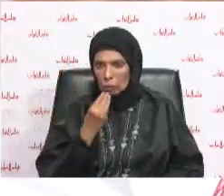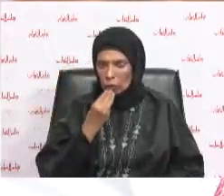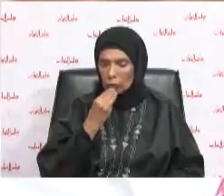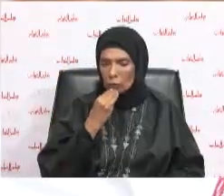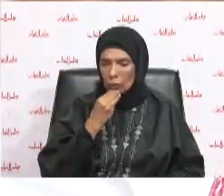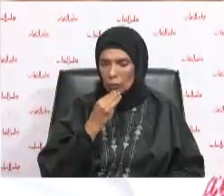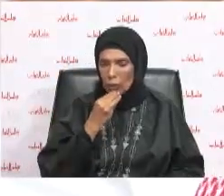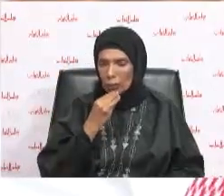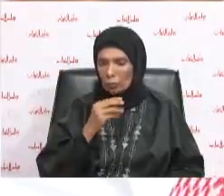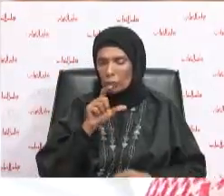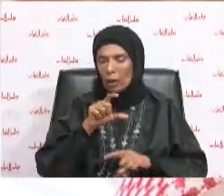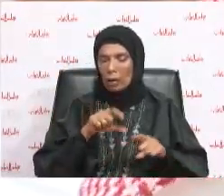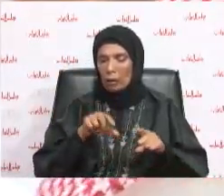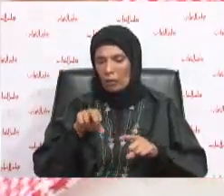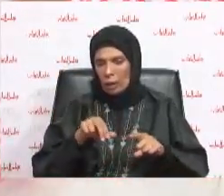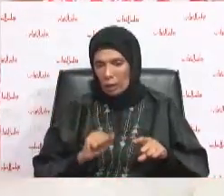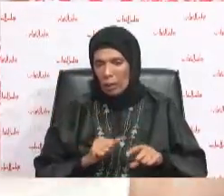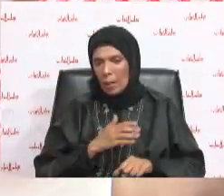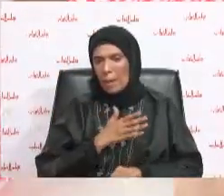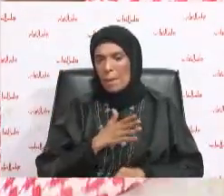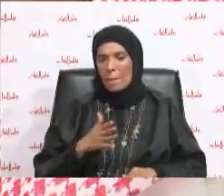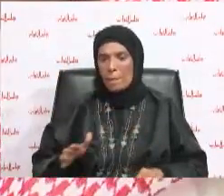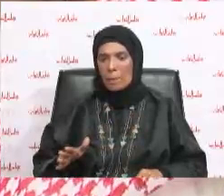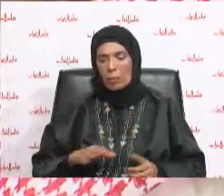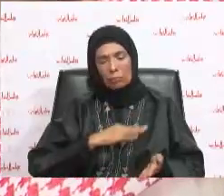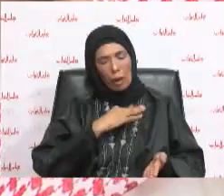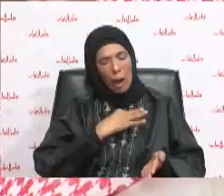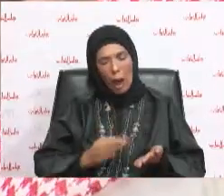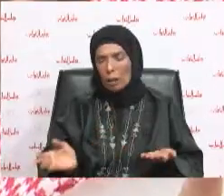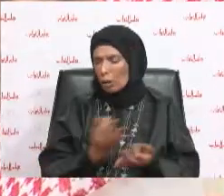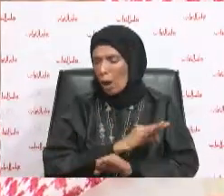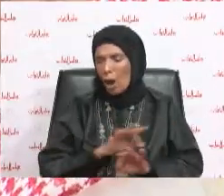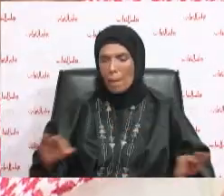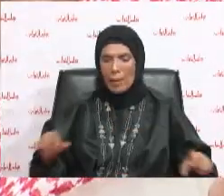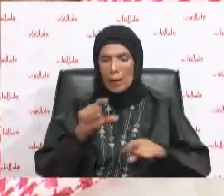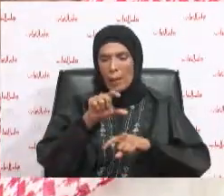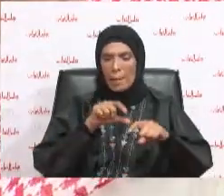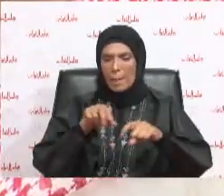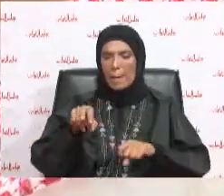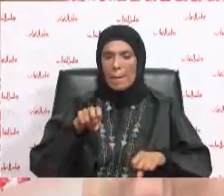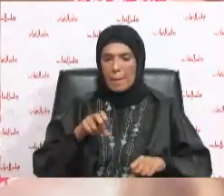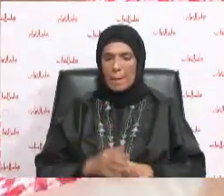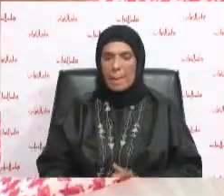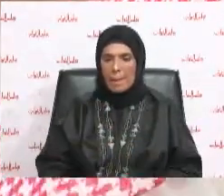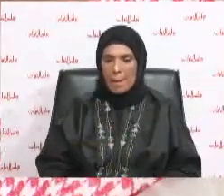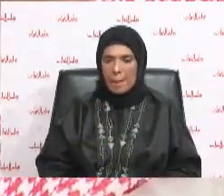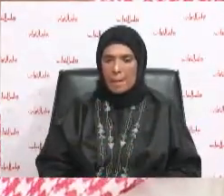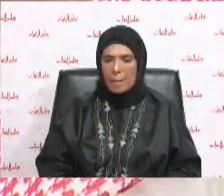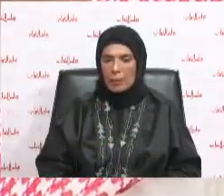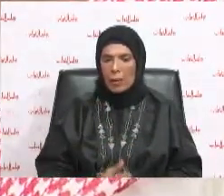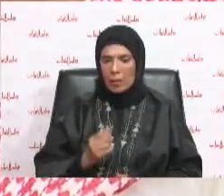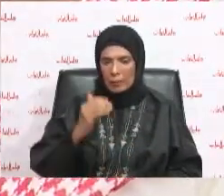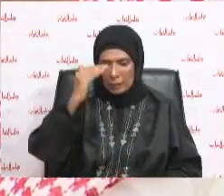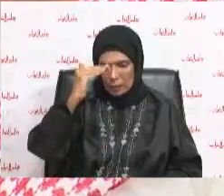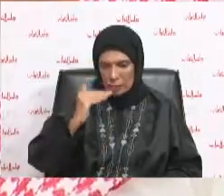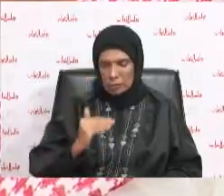تراجع الضرائب المفروضة على الأطفال، وأن تعفى جميع هذه الأمور من الضريبة حتى تنزل الأسعار